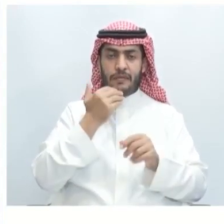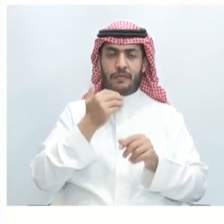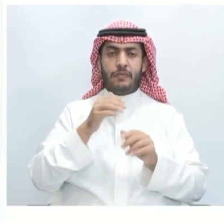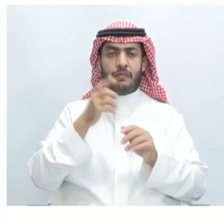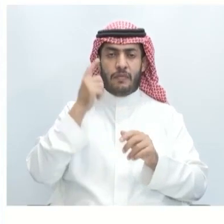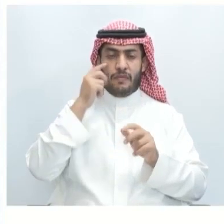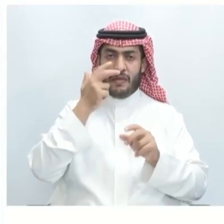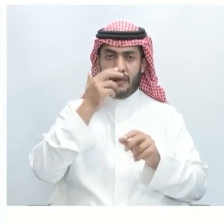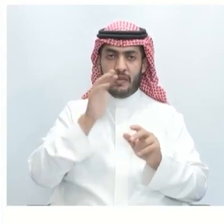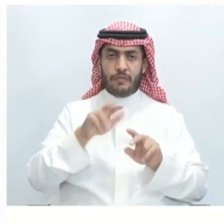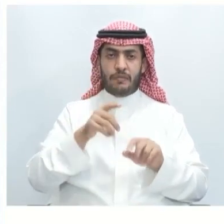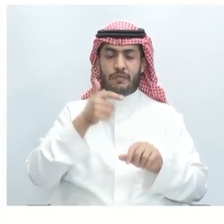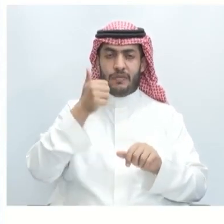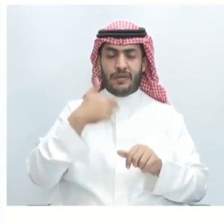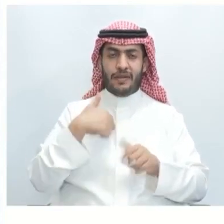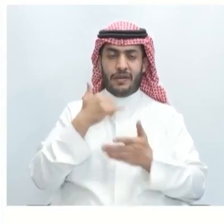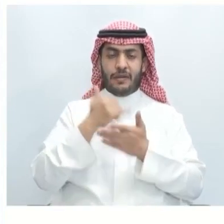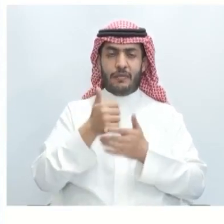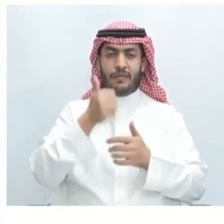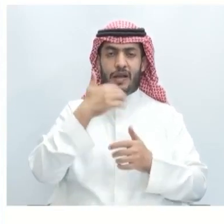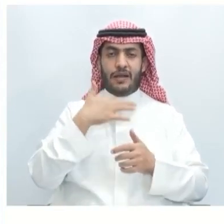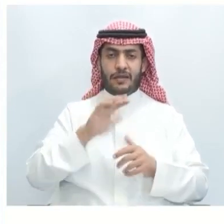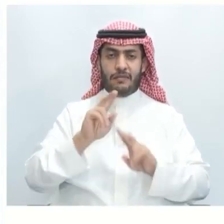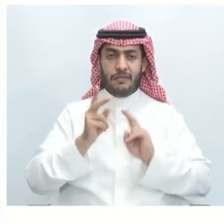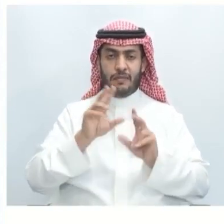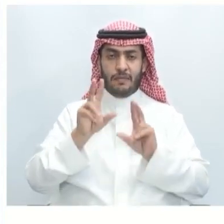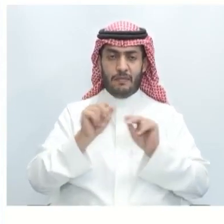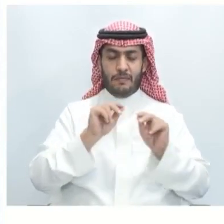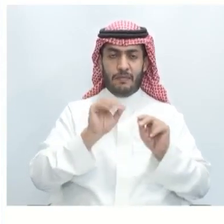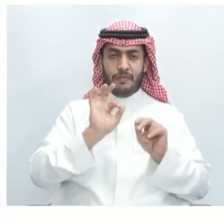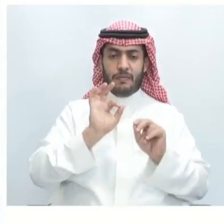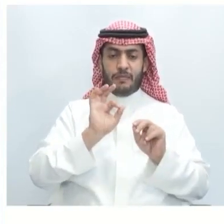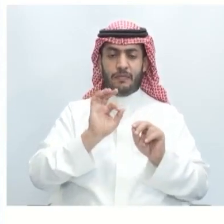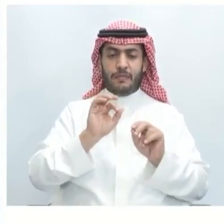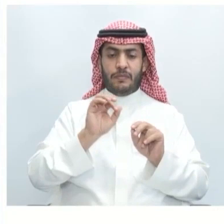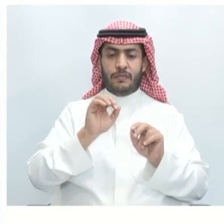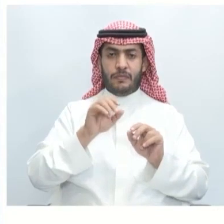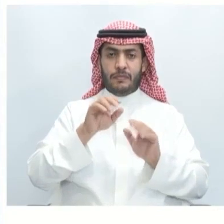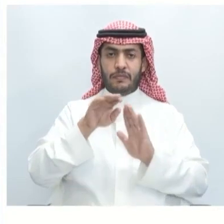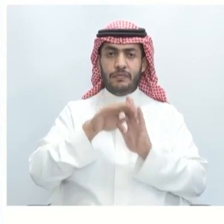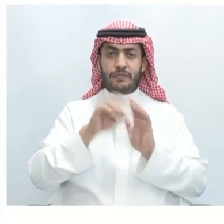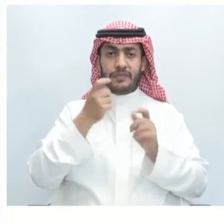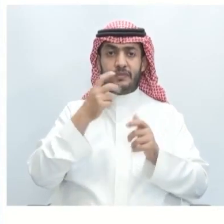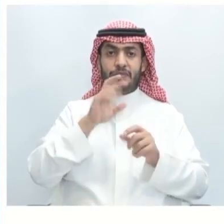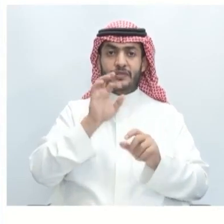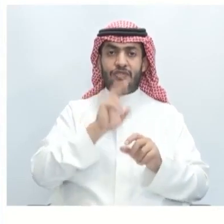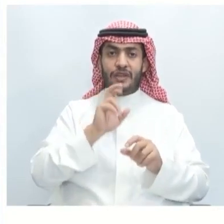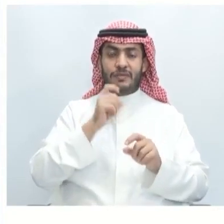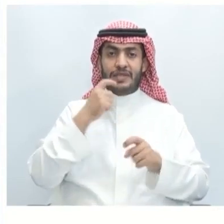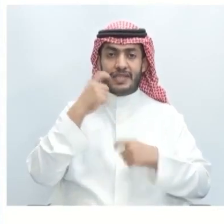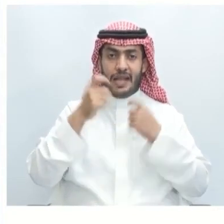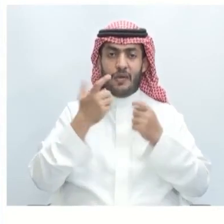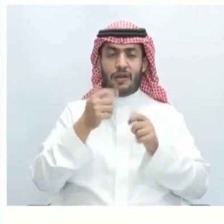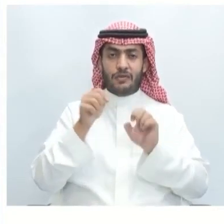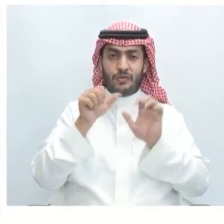مسبقا ولا يمكن لصاحب القرار ان يؤثر عليها او يغيرها مثلا الدفعات الايجار هي ثابته قد تكون سنويه او شهريه بناء على العقد الذي